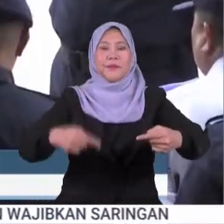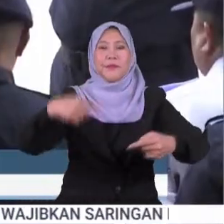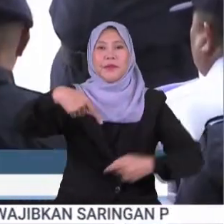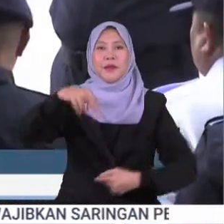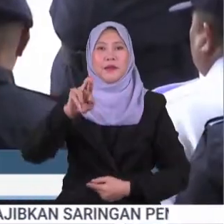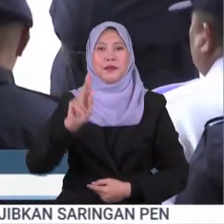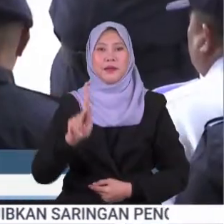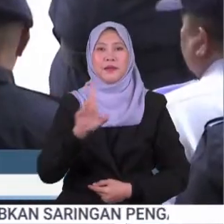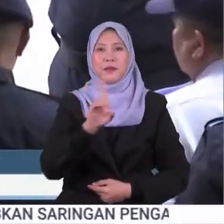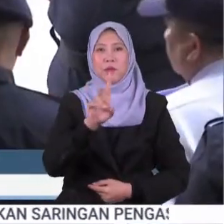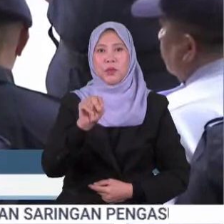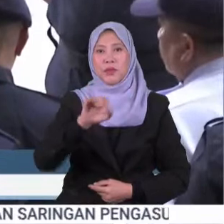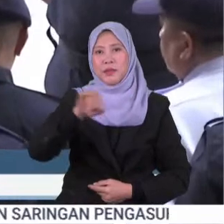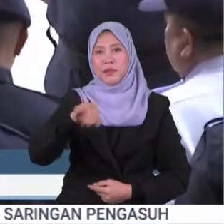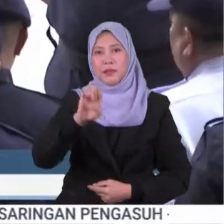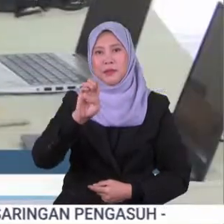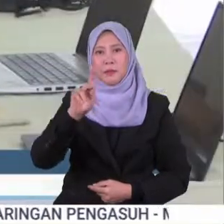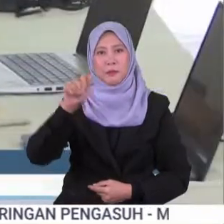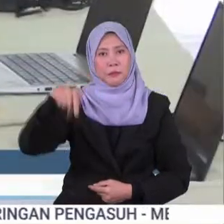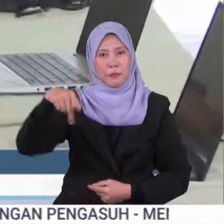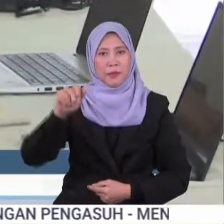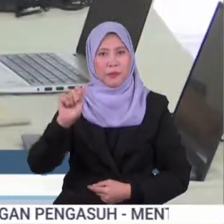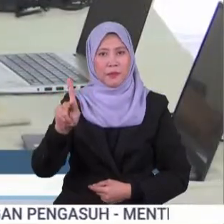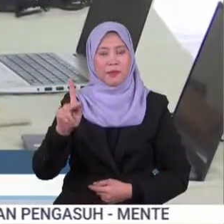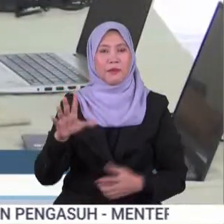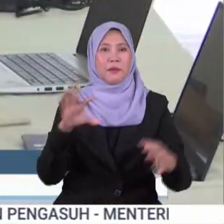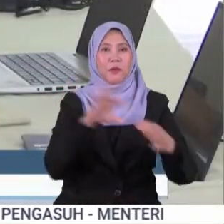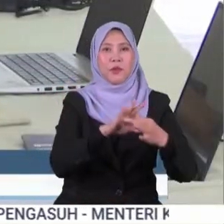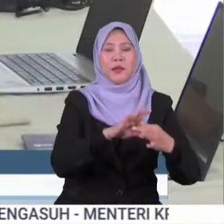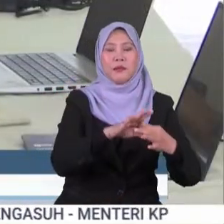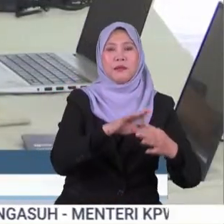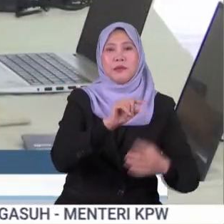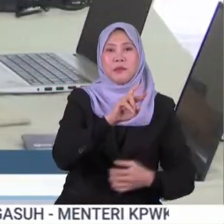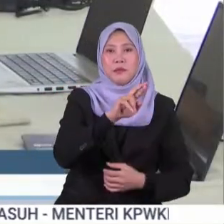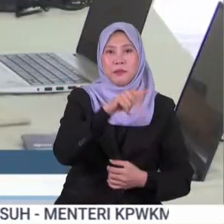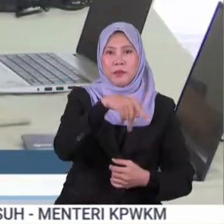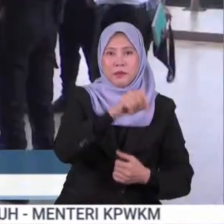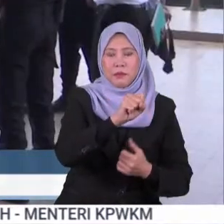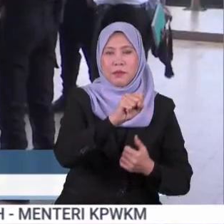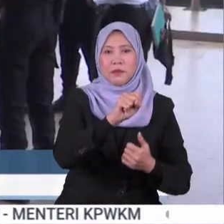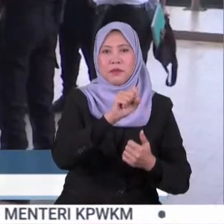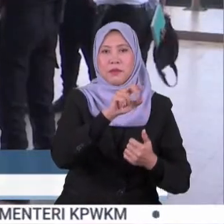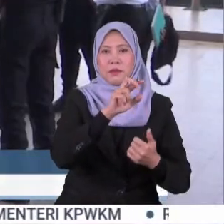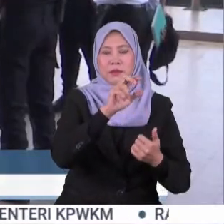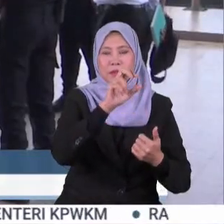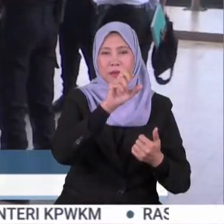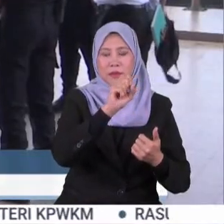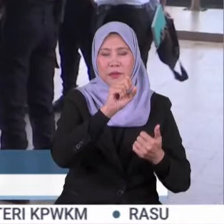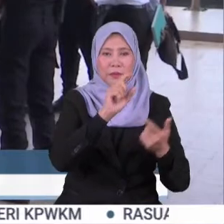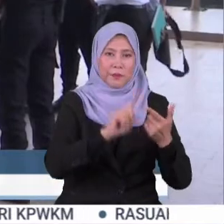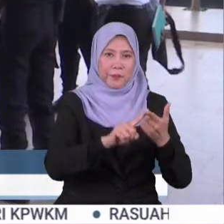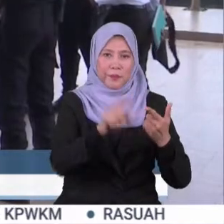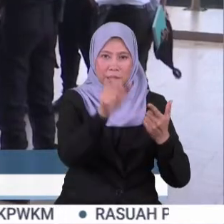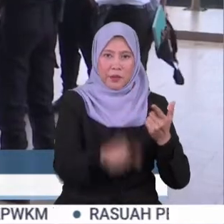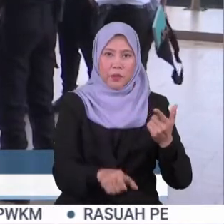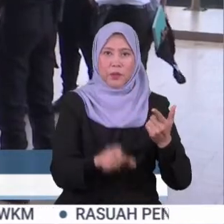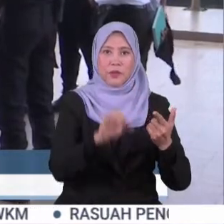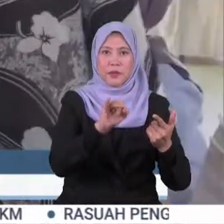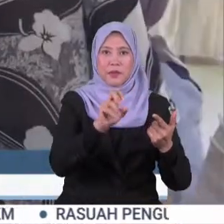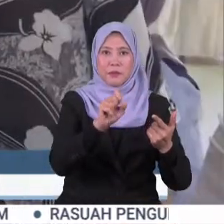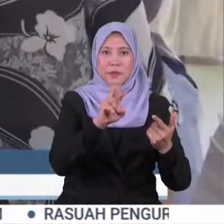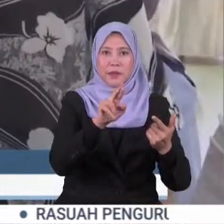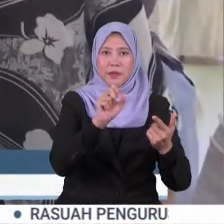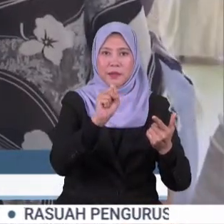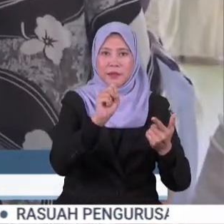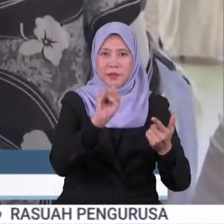PRK Dun Jepak kali ini. Ini termasuk Gabungan Parti Sarawak yang diwakili Iskandar Turki, calon aspirasi